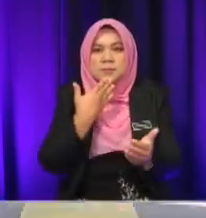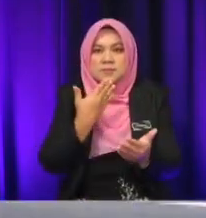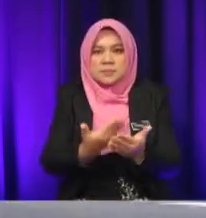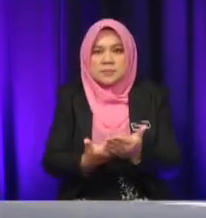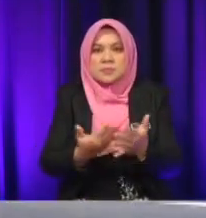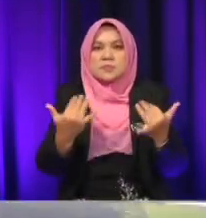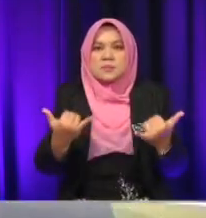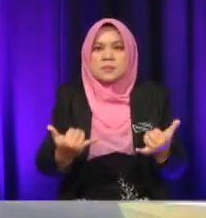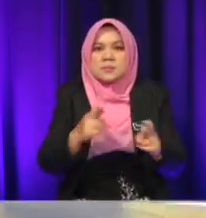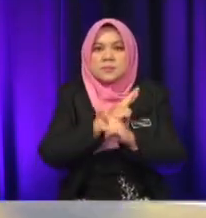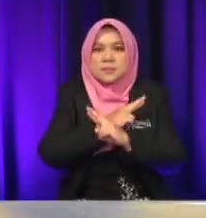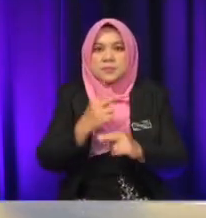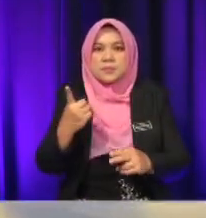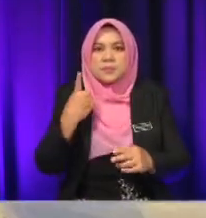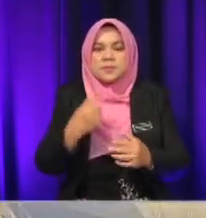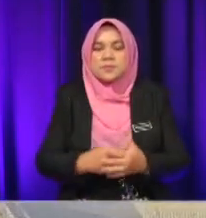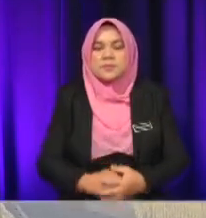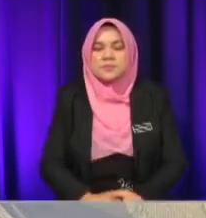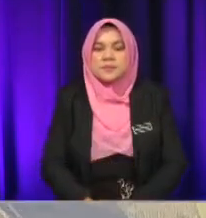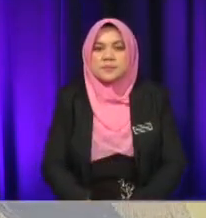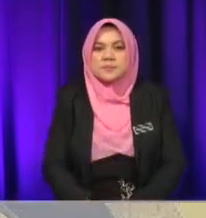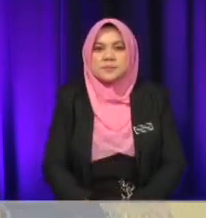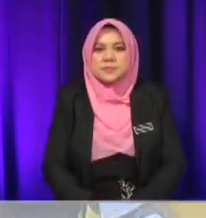dan kembali selepas ini di slot menengah rendah.